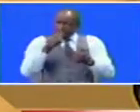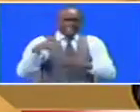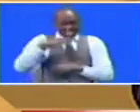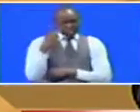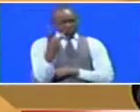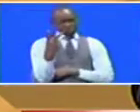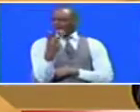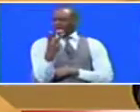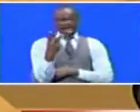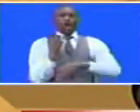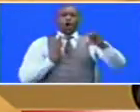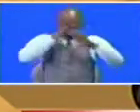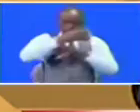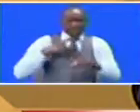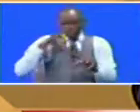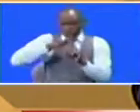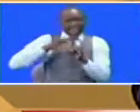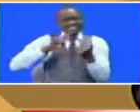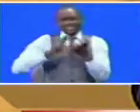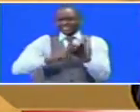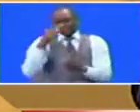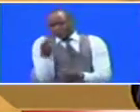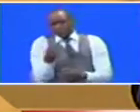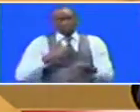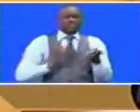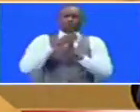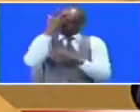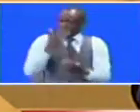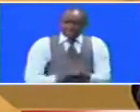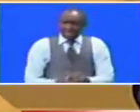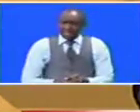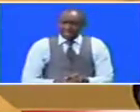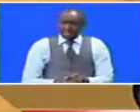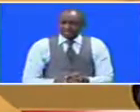hayo ilizidi ile idadi ya wapiga kura ambao wamesajiliwa.